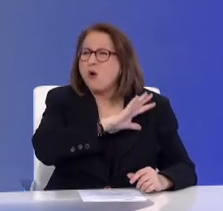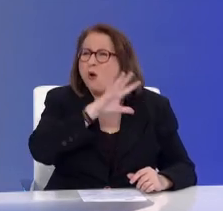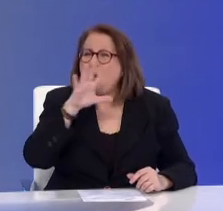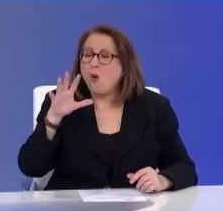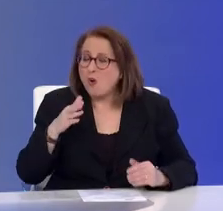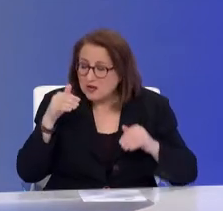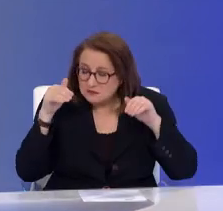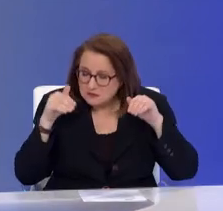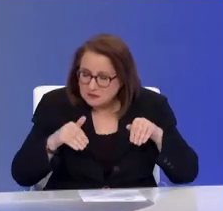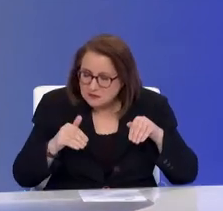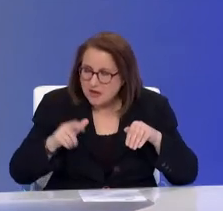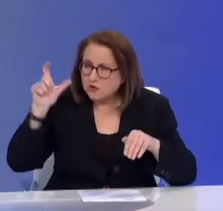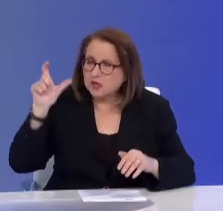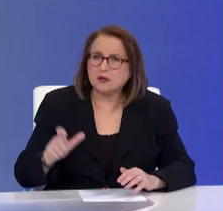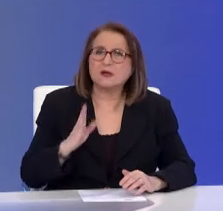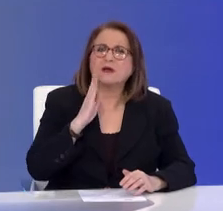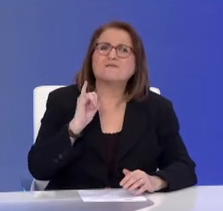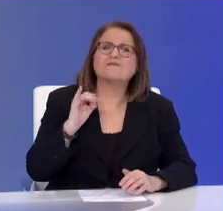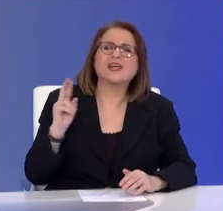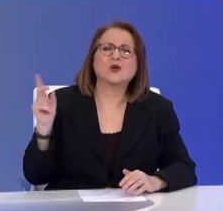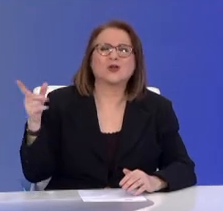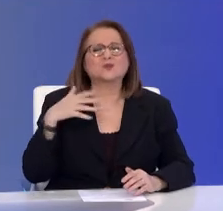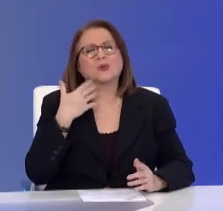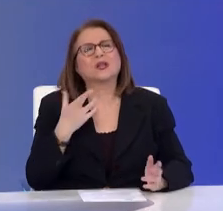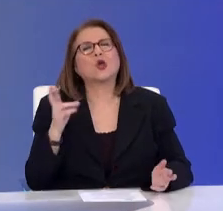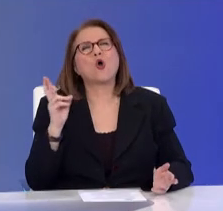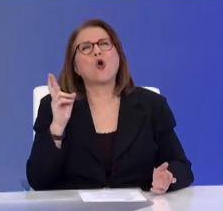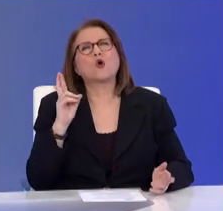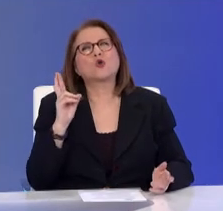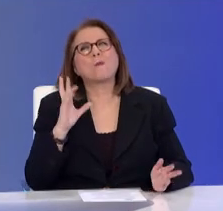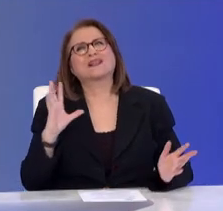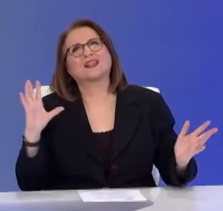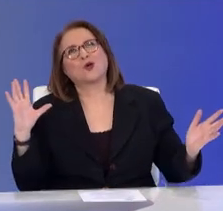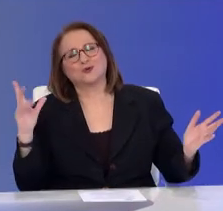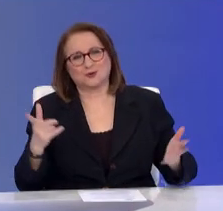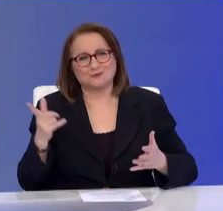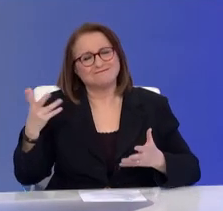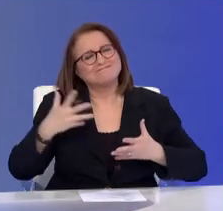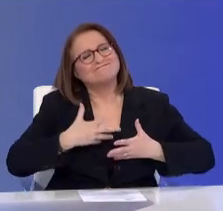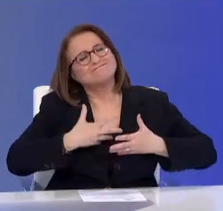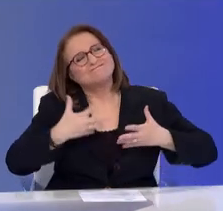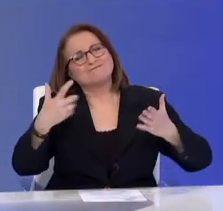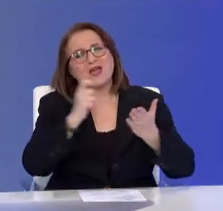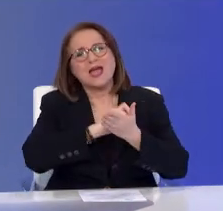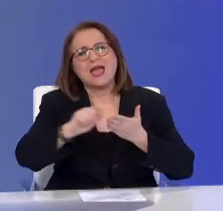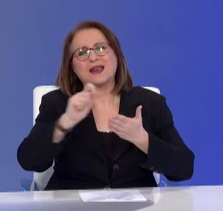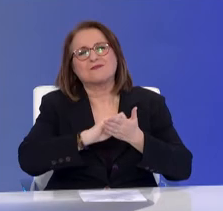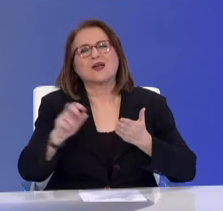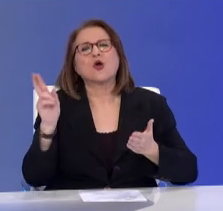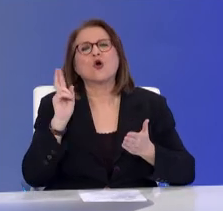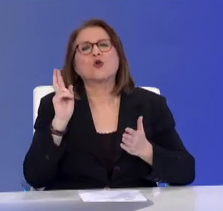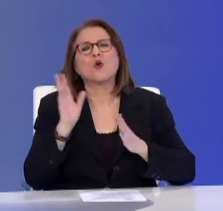εξέφραζαν το σεβασμό τους στον ρομαντικό αυτό ποιητή. Εντυπωσίασε όλο τον